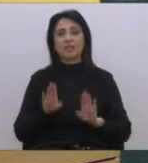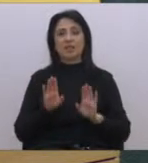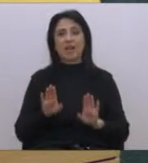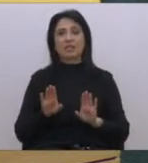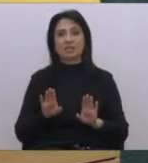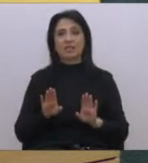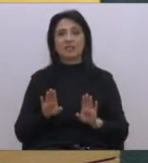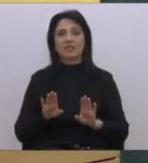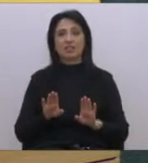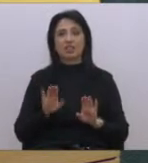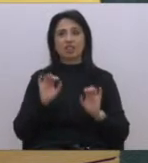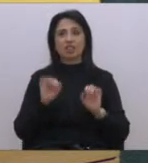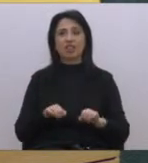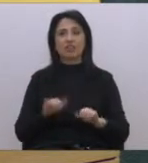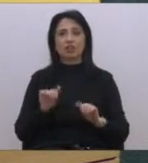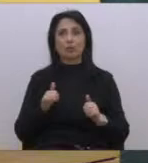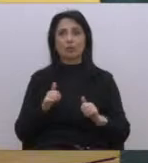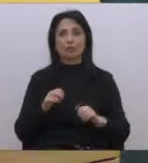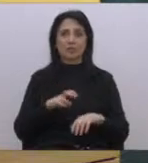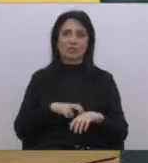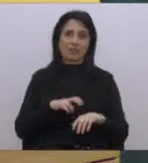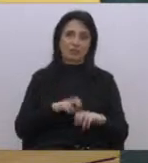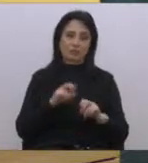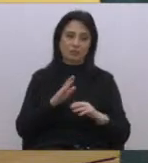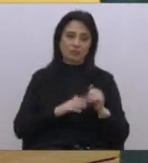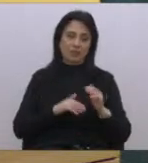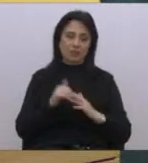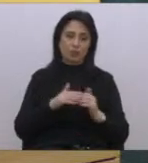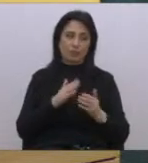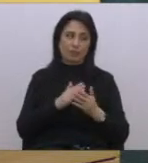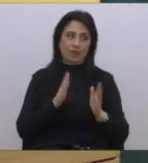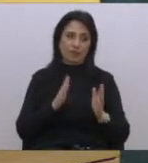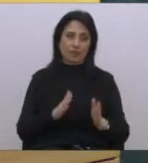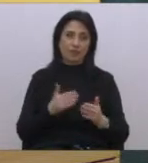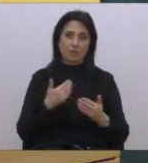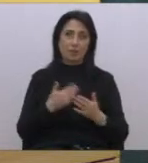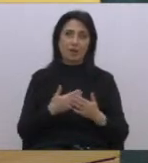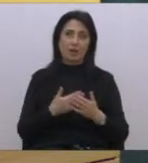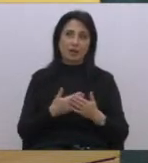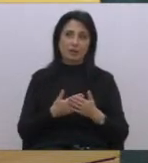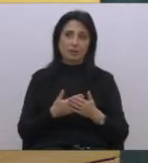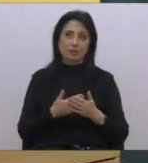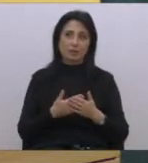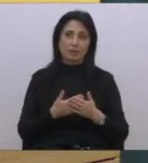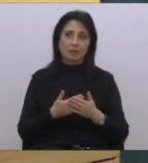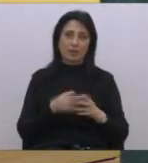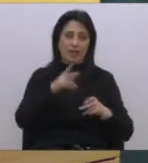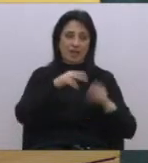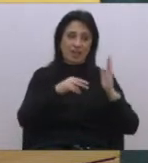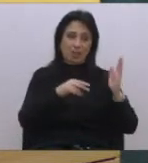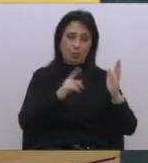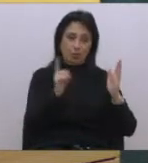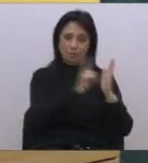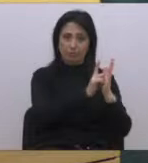სპეციალიზაციის შესაძლებლობა, როგორც საექიმო სპეციალობები არის განსაზღვრული, მაგალითად